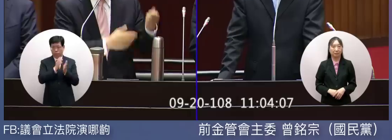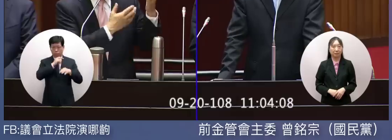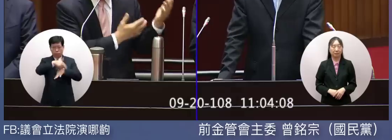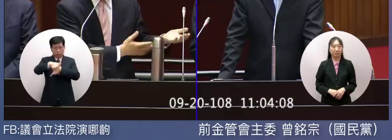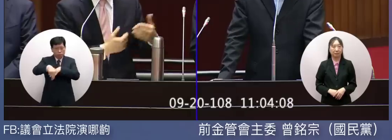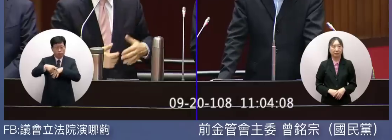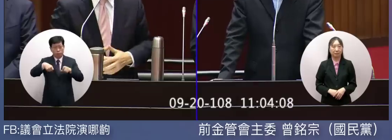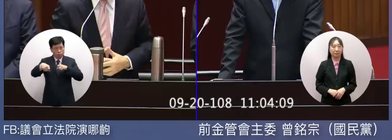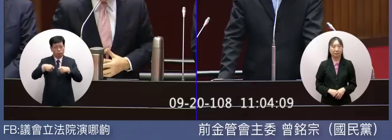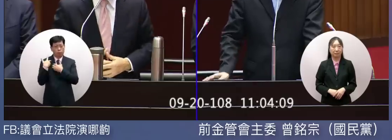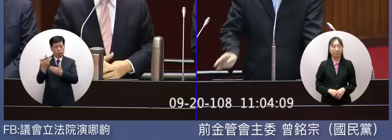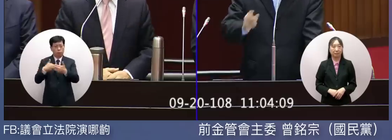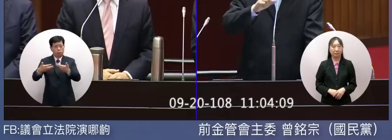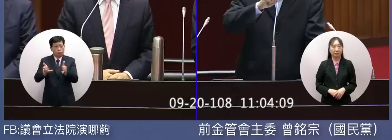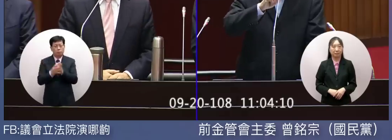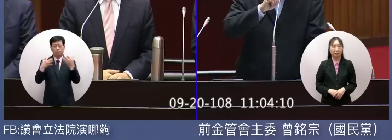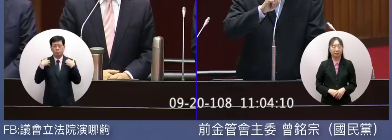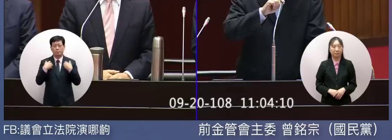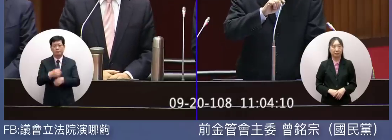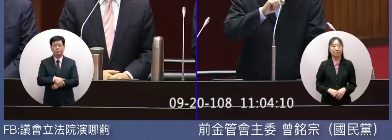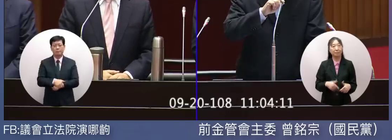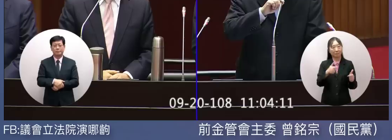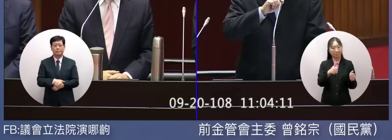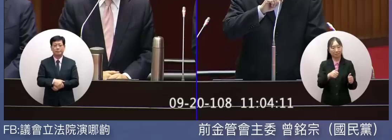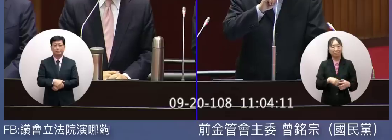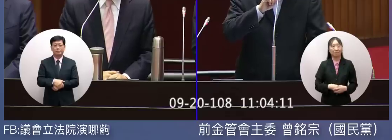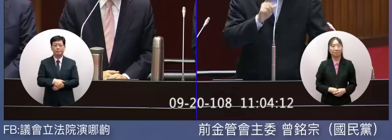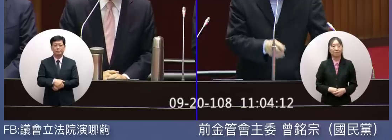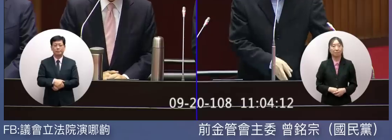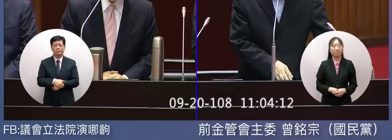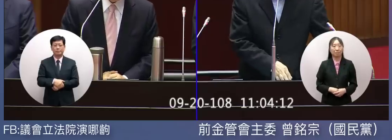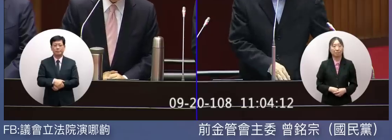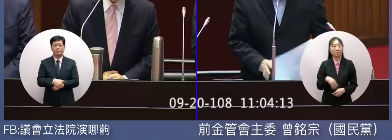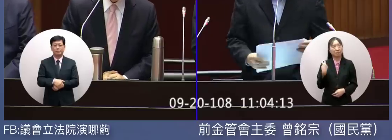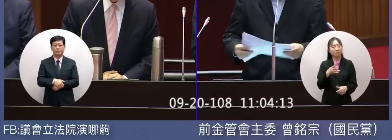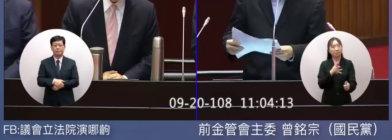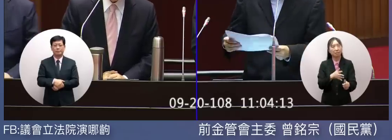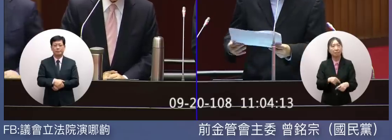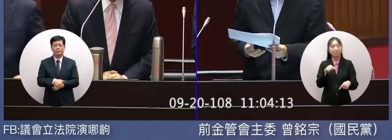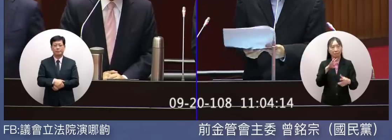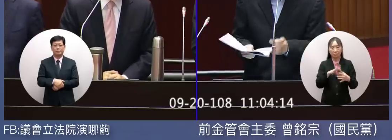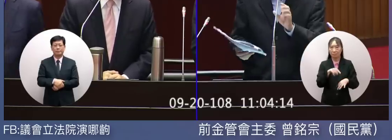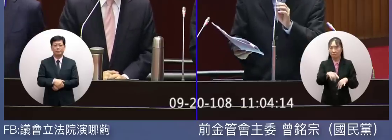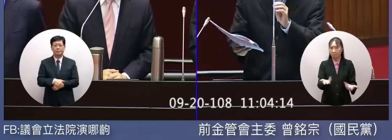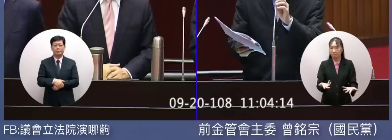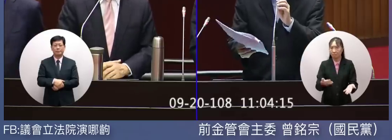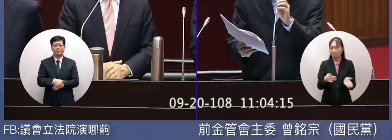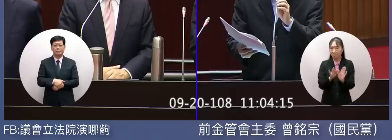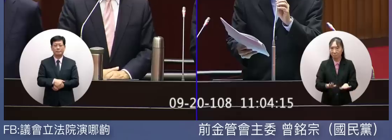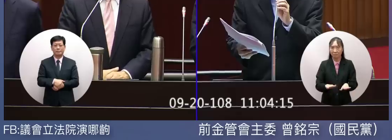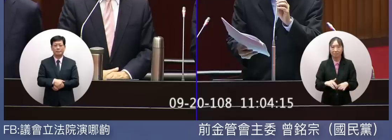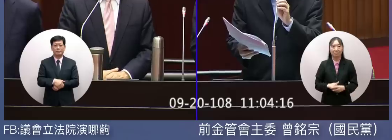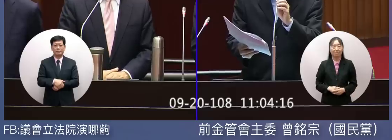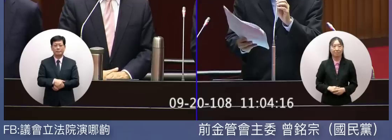规划正在交通部处理。 谢谢院长，我要请教，因为这个案到现